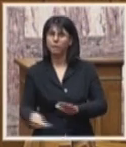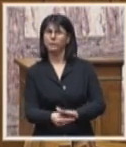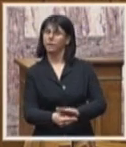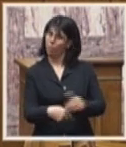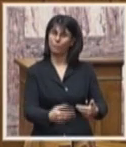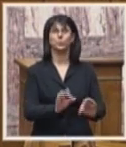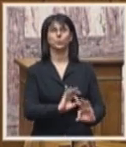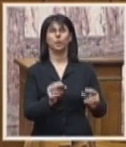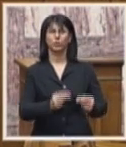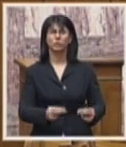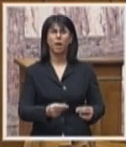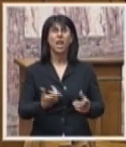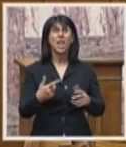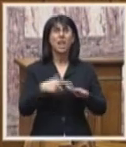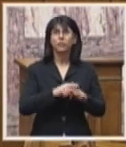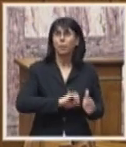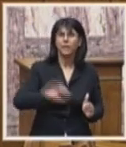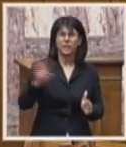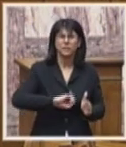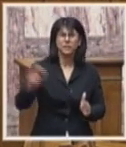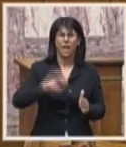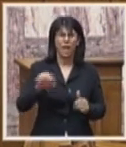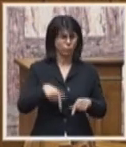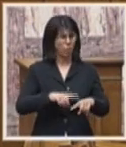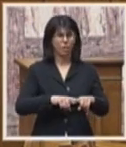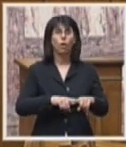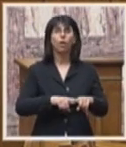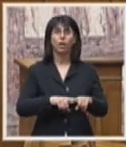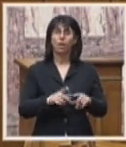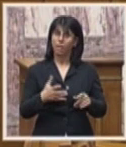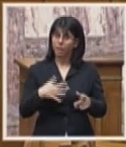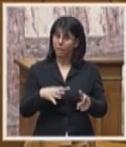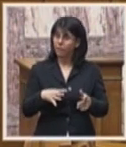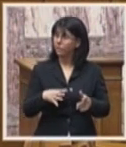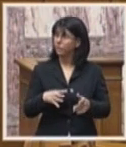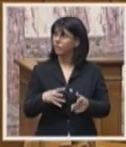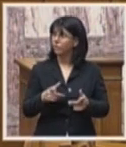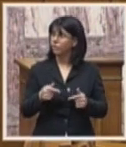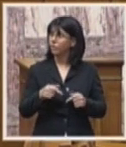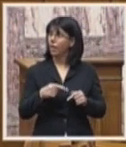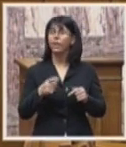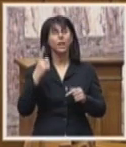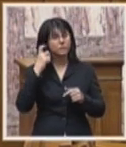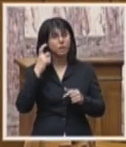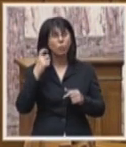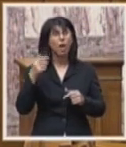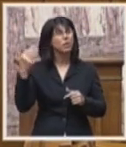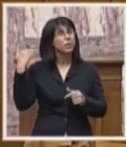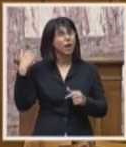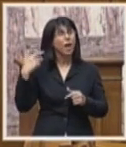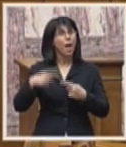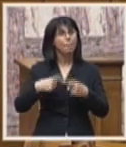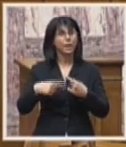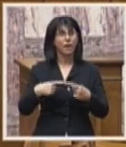σας έξω, να φέρουμε όμως τον επενδυτή να φέρει τα δικά του λεφτά, που ξέρουν από την εμπειρία τους στην παλιά